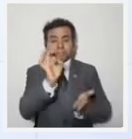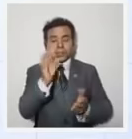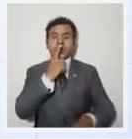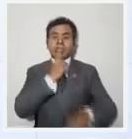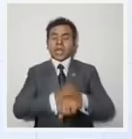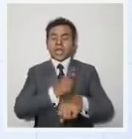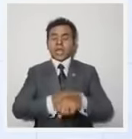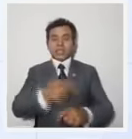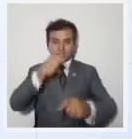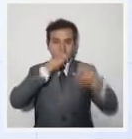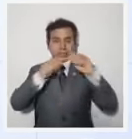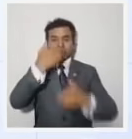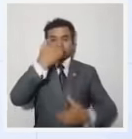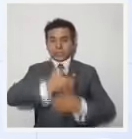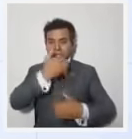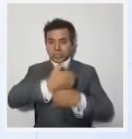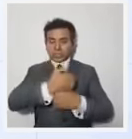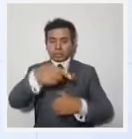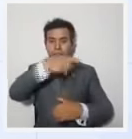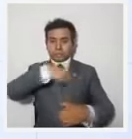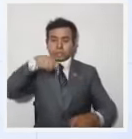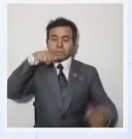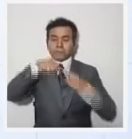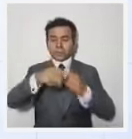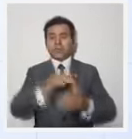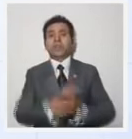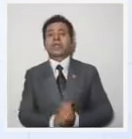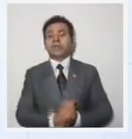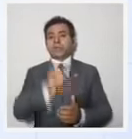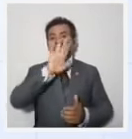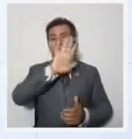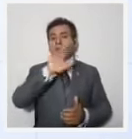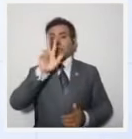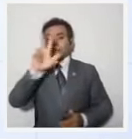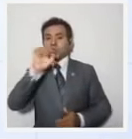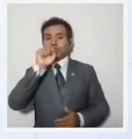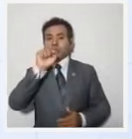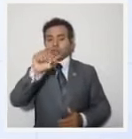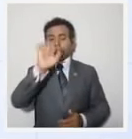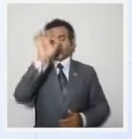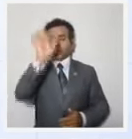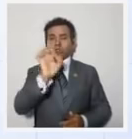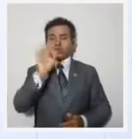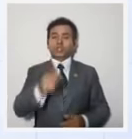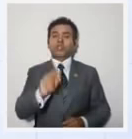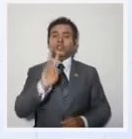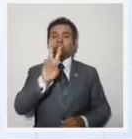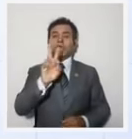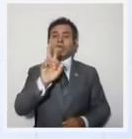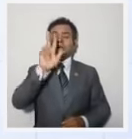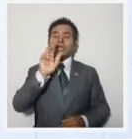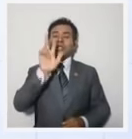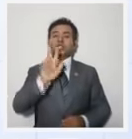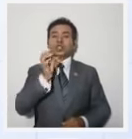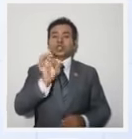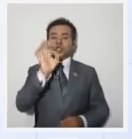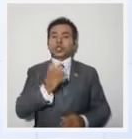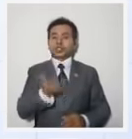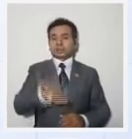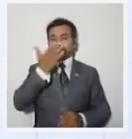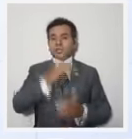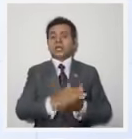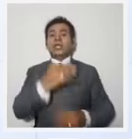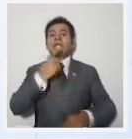জন। এবং শতাংশ হারে যদি আমরা বলি তাহলে ঢাকা সিটিতে বা ঢাকা শহরের